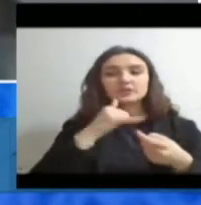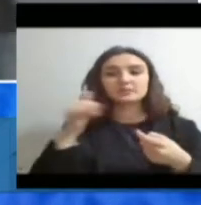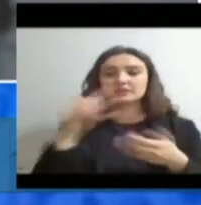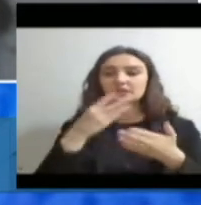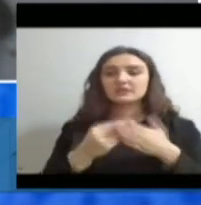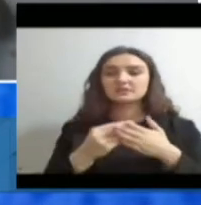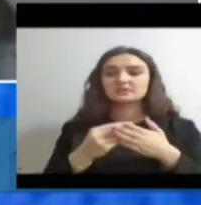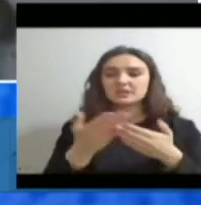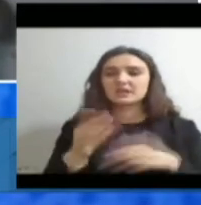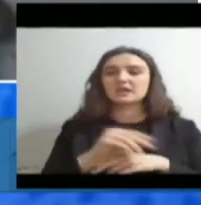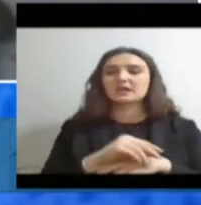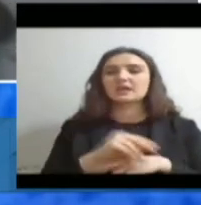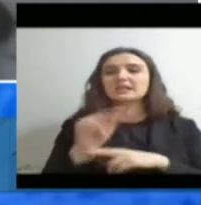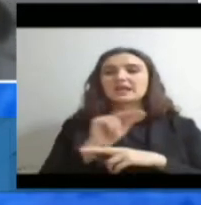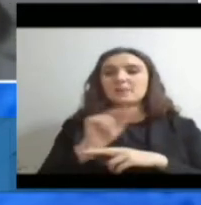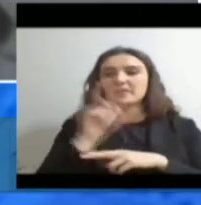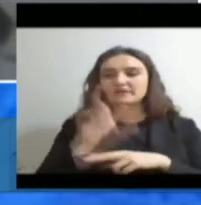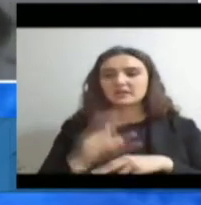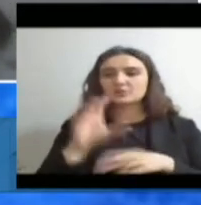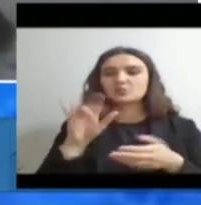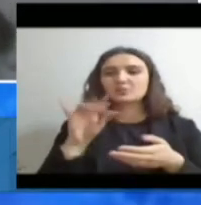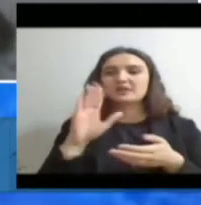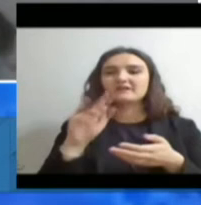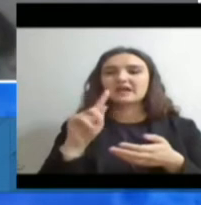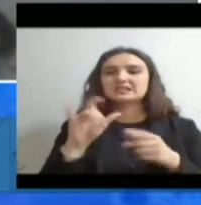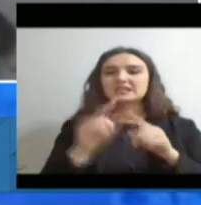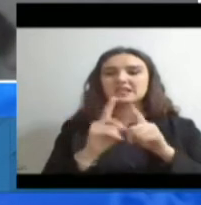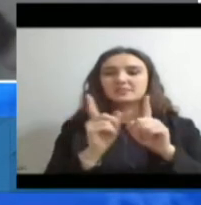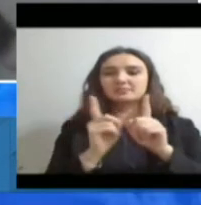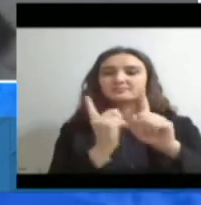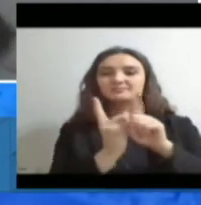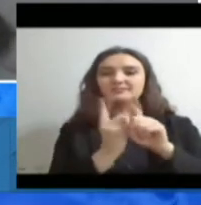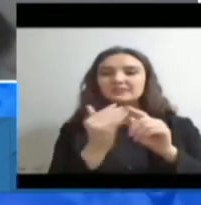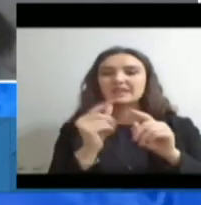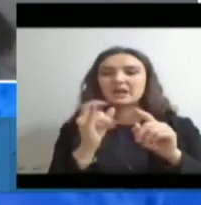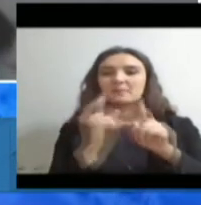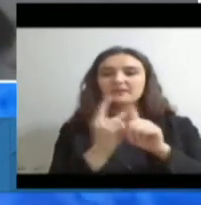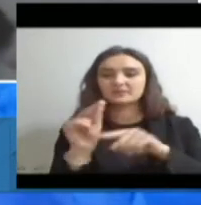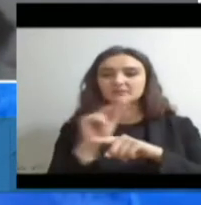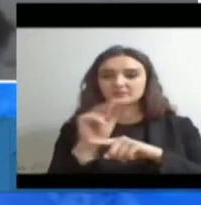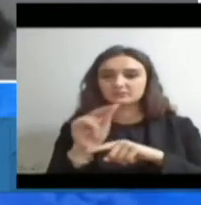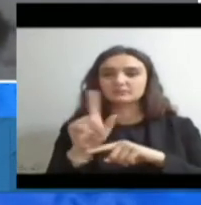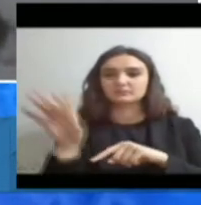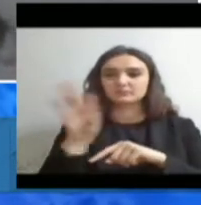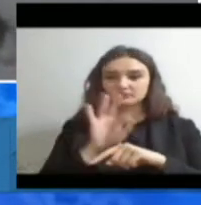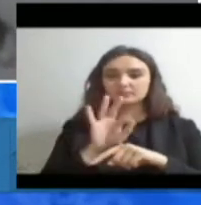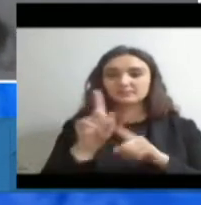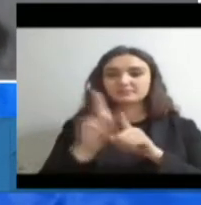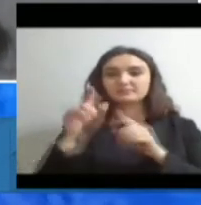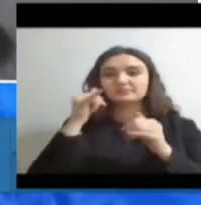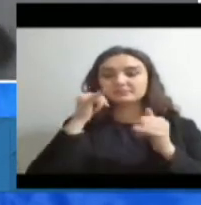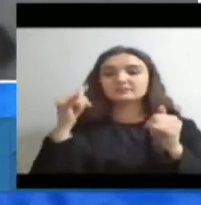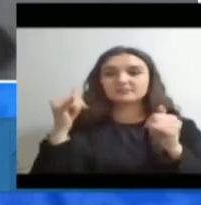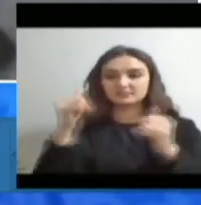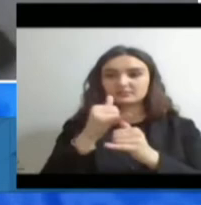თერაპევტებს, სუპერვაიზერებს და მათი დახმარებით გააგრძელებენ ბავშვებთან მუშაობას. სწორედ ეს კითხვა მინდოდა დამესვა, ამიტომ